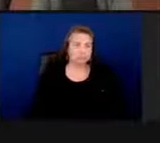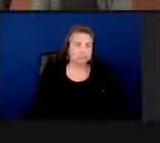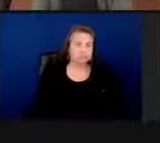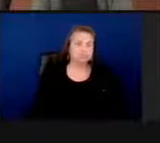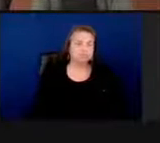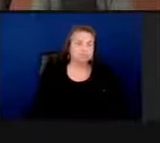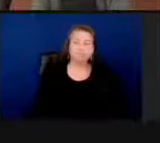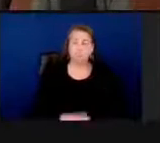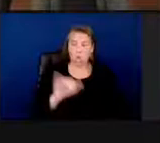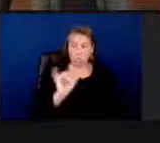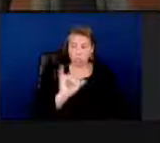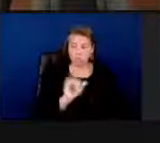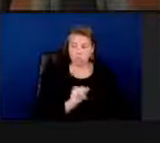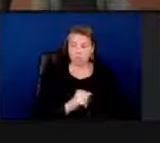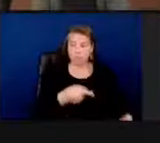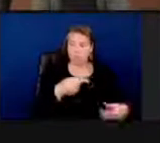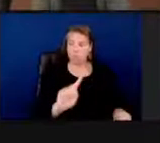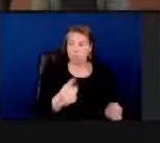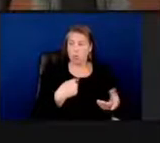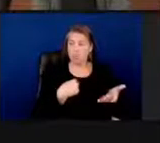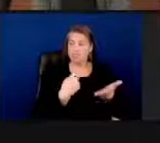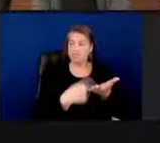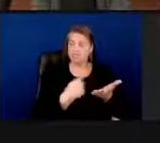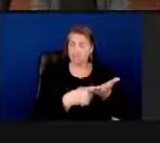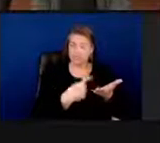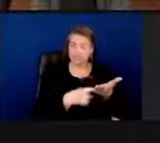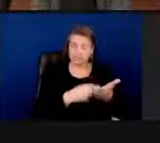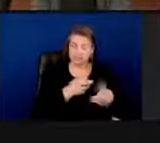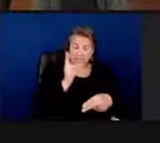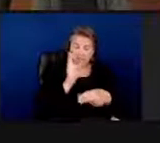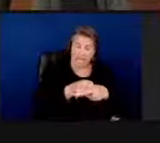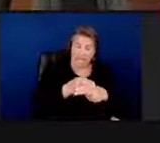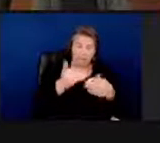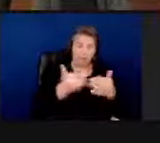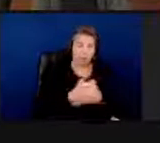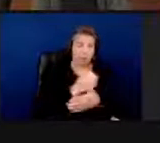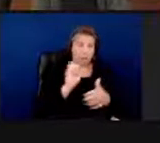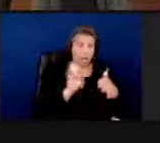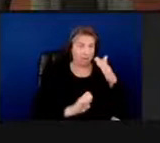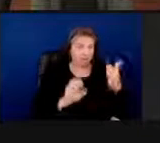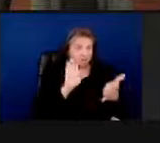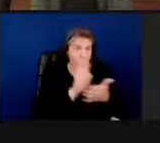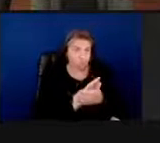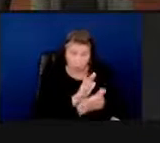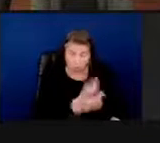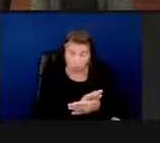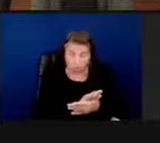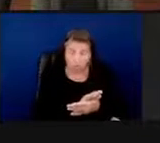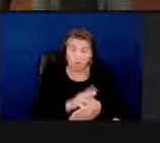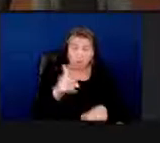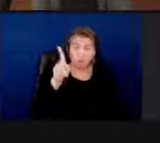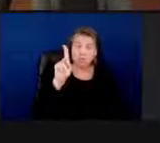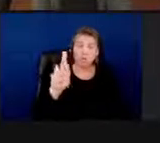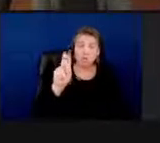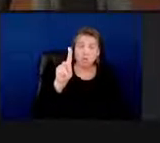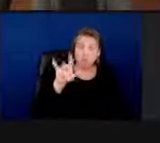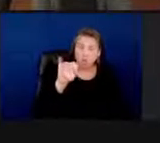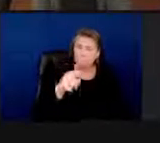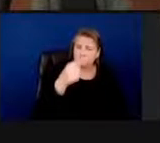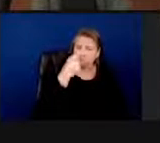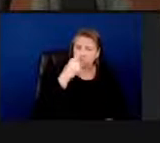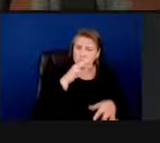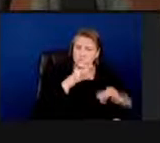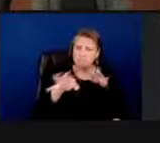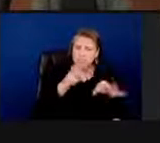هذه المعلومة الليلة. عندما نتحدث عن تسمية المدارس الابتدائية، هل أنت دكتور بوليو أو أي